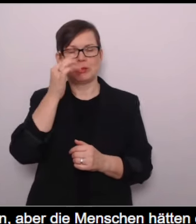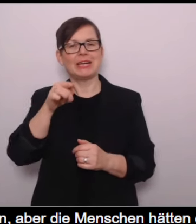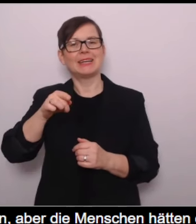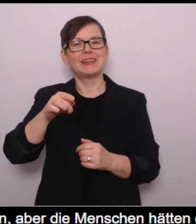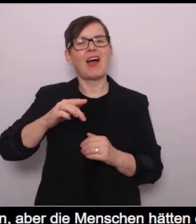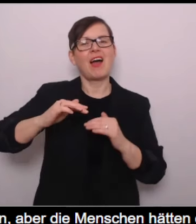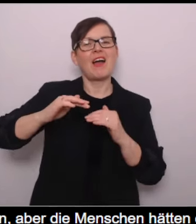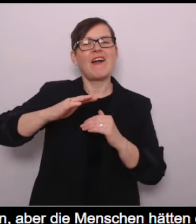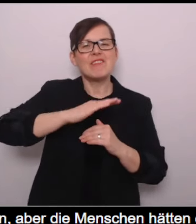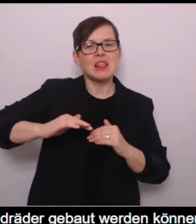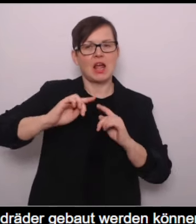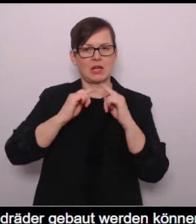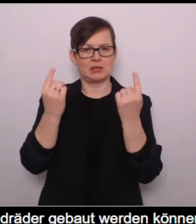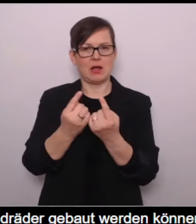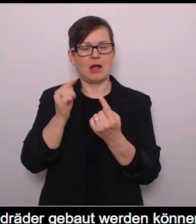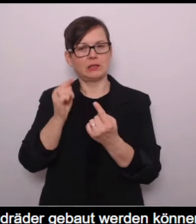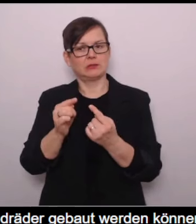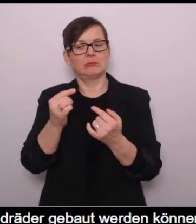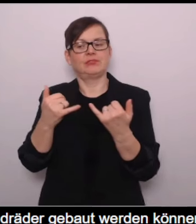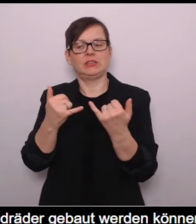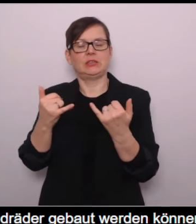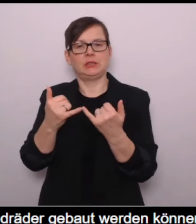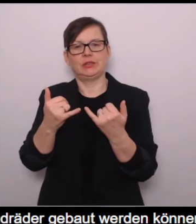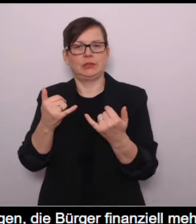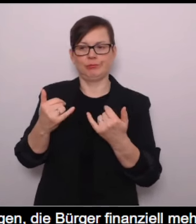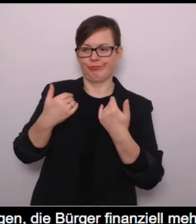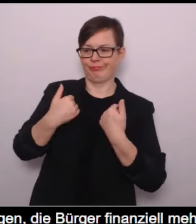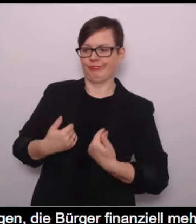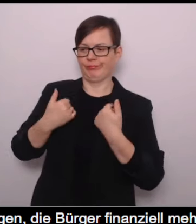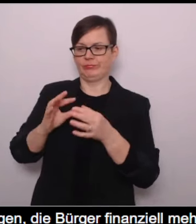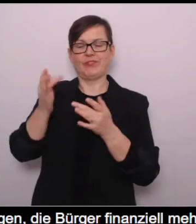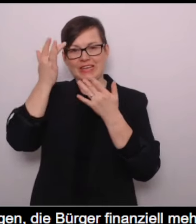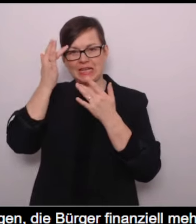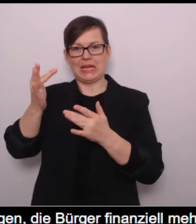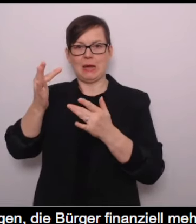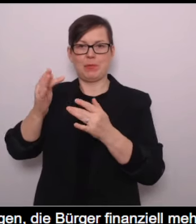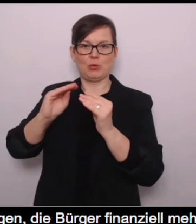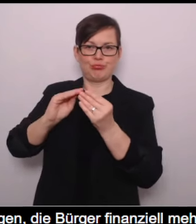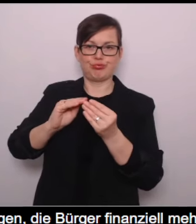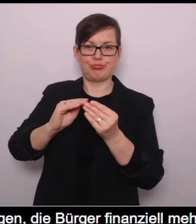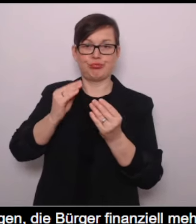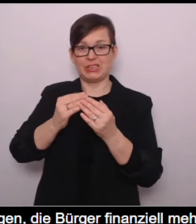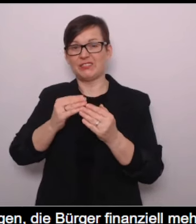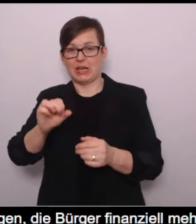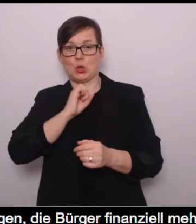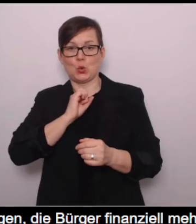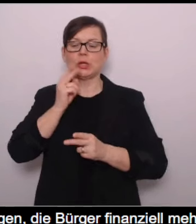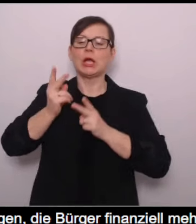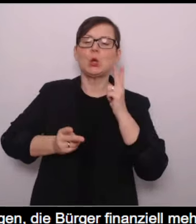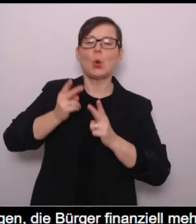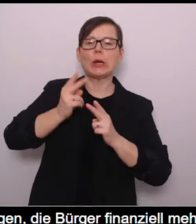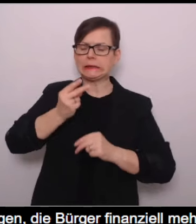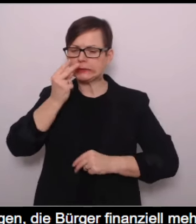sind. Beziehungsweise die erste Frage ist, wie reagiert der Landkreis, der Landrat darauf, was diese Benehmensfragen betrifft.